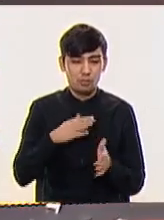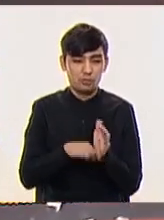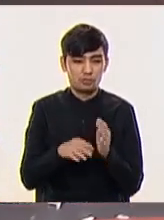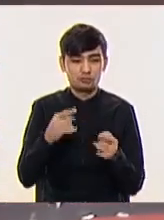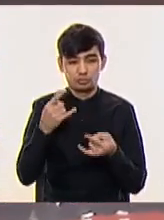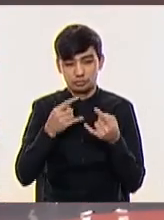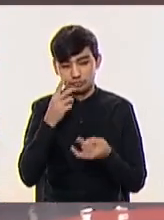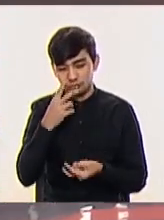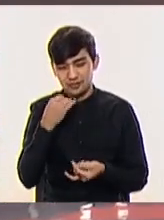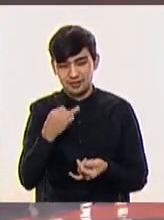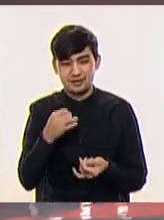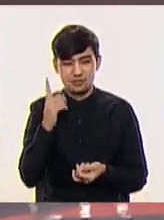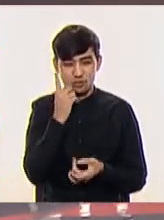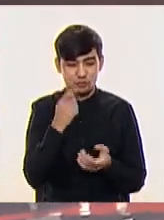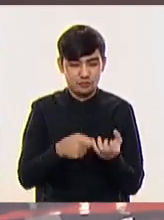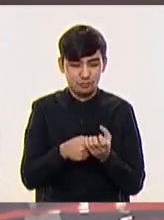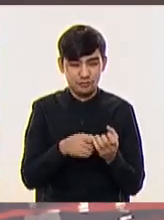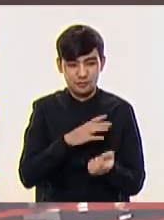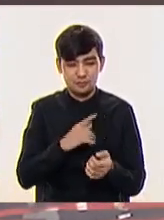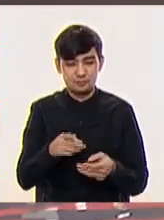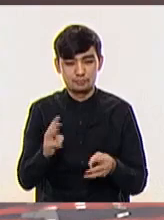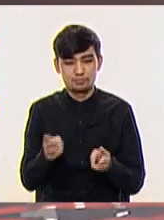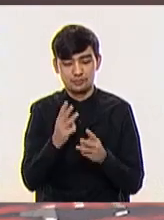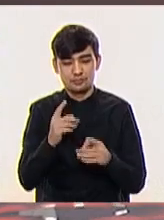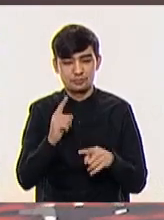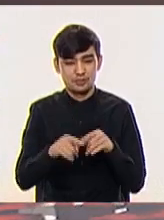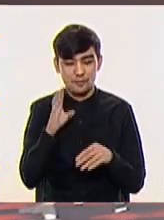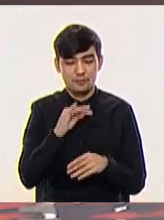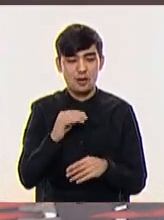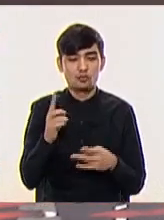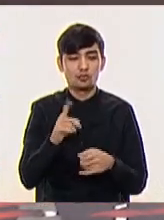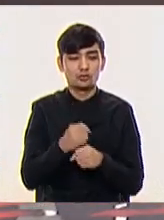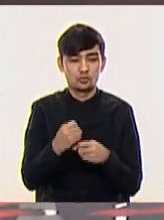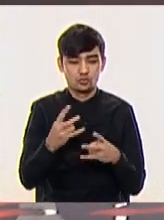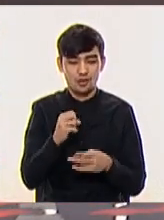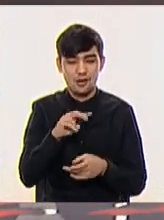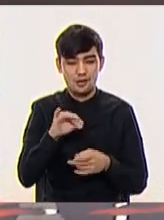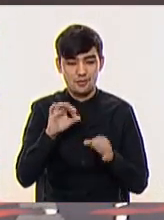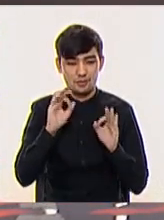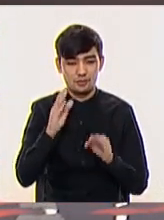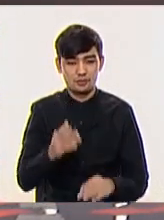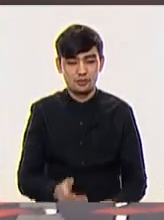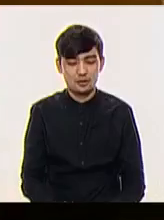уялы телефон устап отурган кезде тилсиз жаудун тыныш жатуу үчүн эмне иштөө керек? Әлібек Шынтемір айтып бермек.